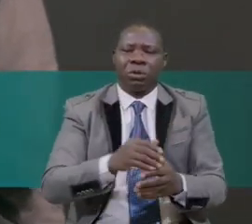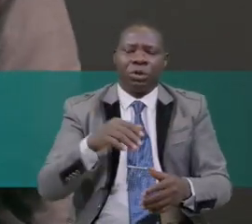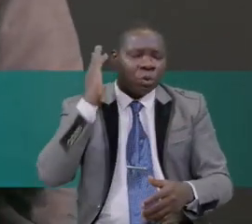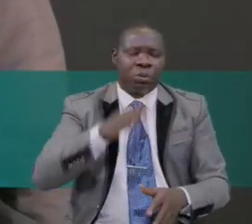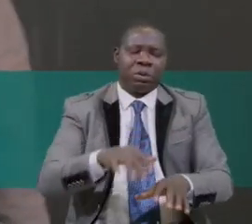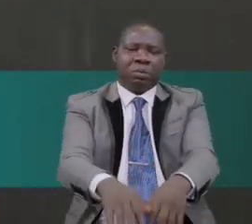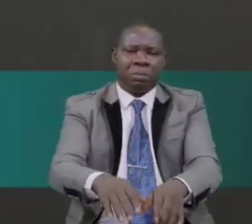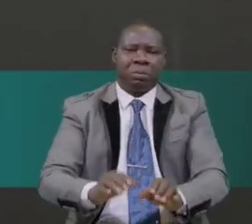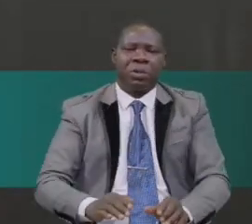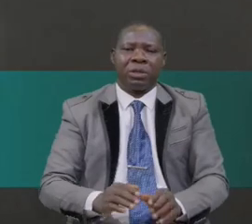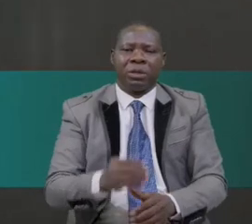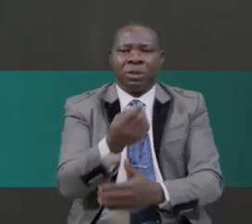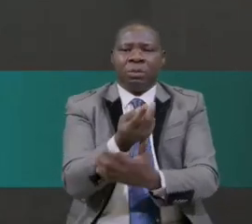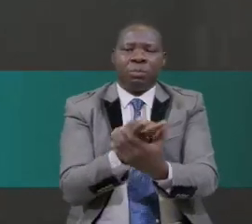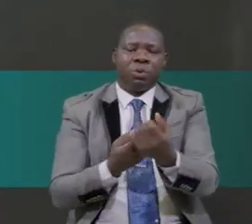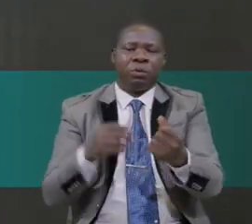Et